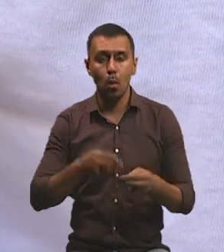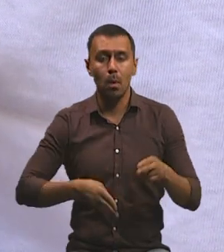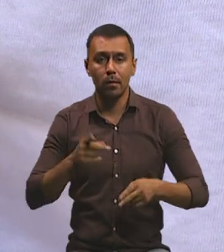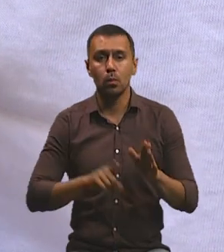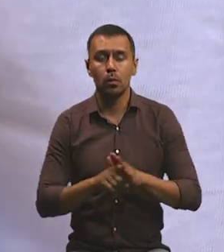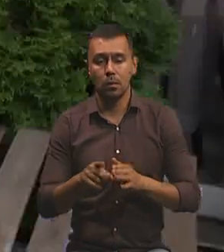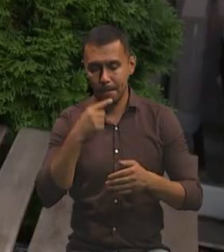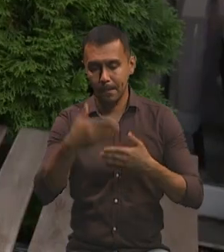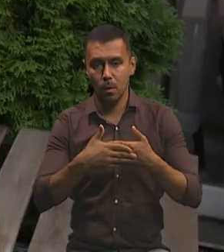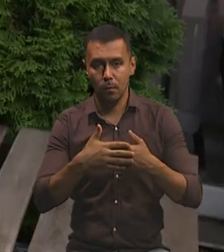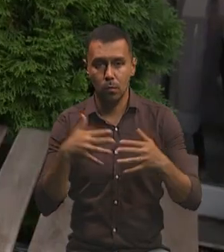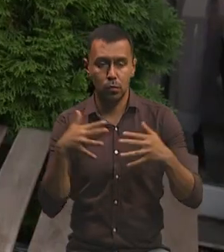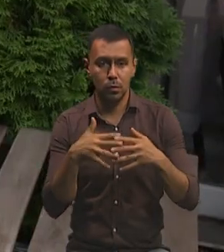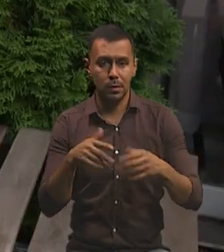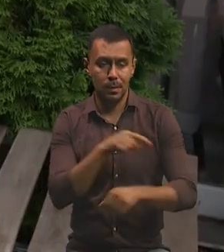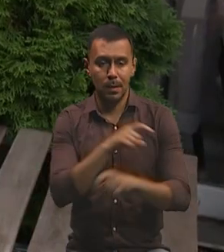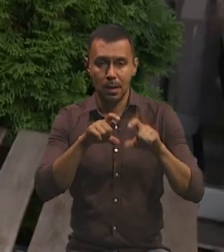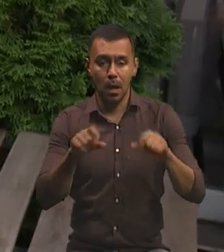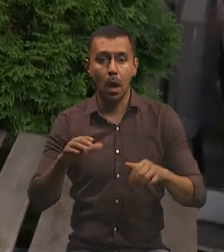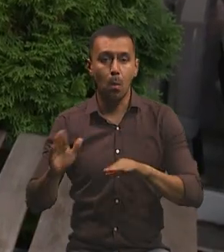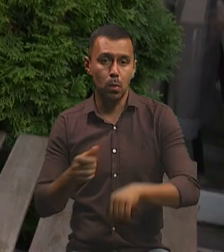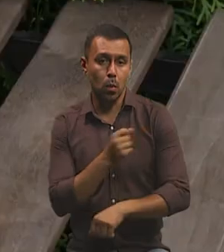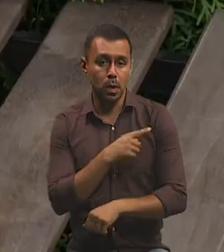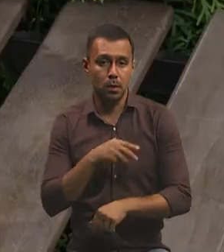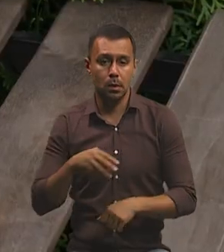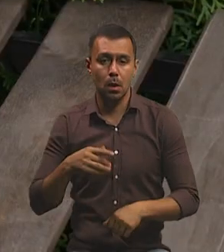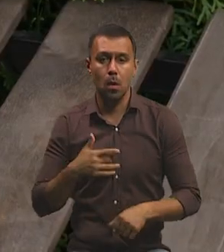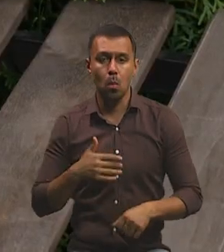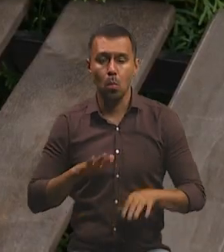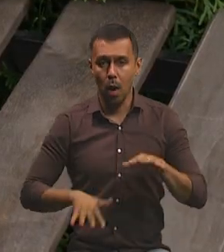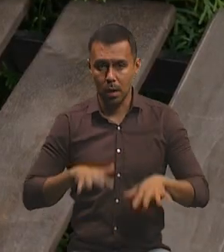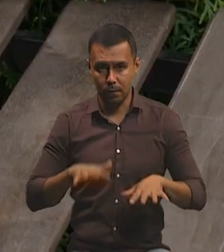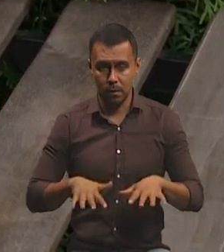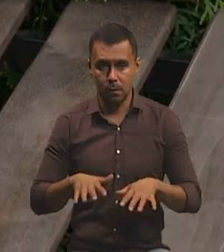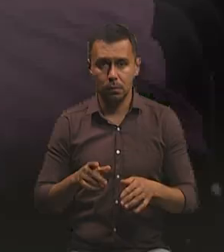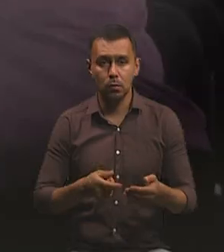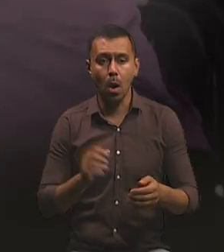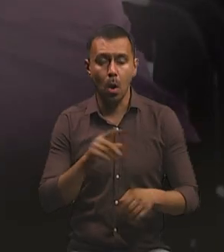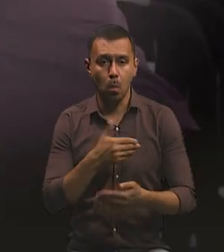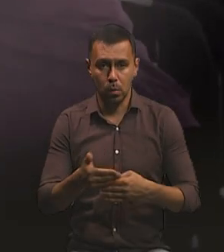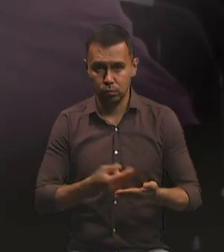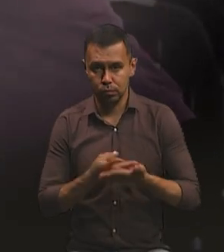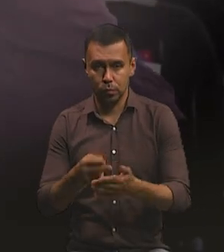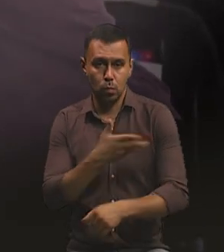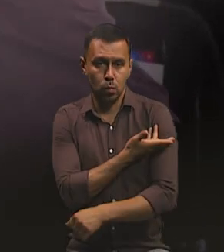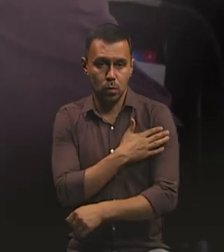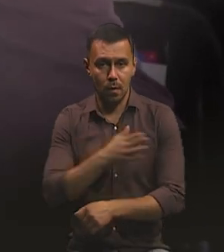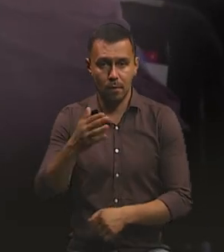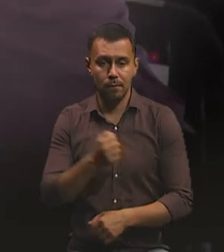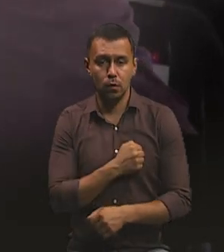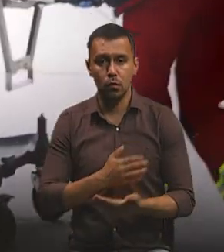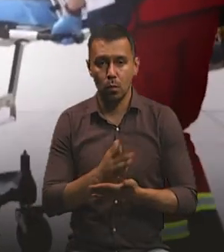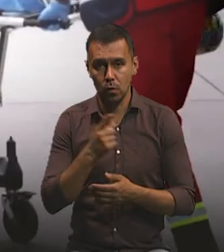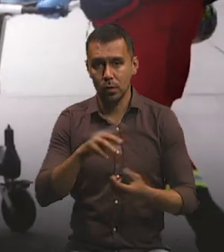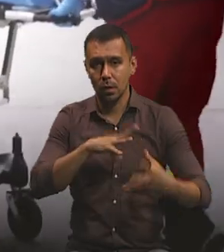спочатку в прифронтовому шпиталі, потім в шпиталях Одеси і Мукачева, звідки вертольотом санавіації доправили в Польщу. Військовослужбовець каже, загалом у